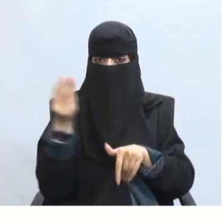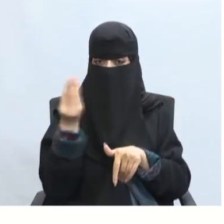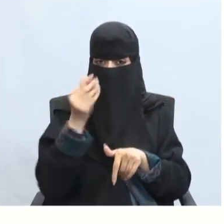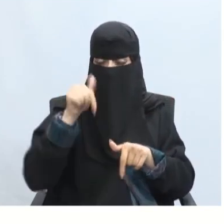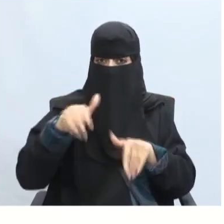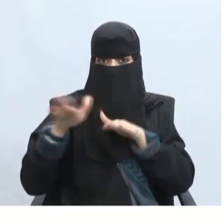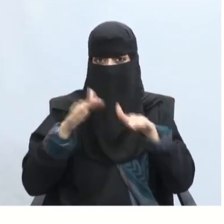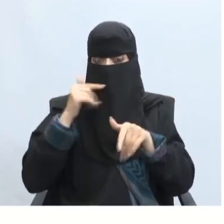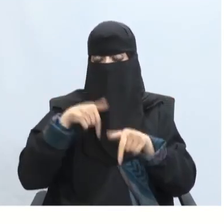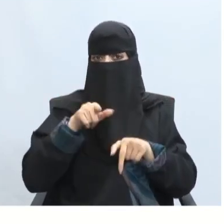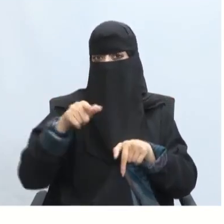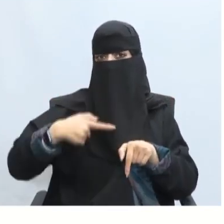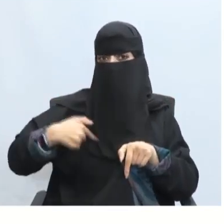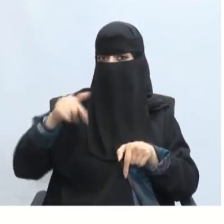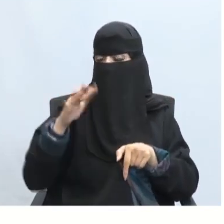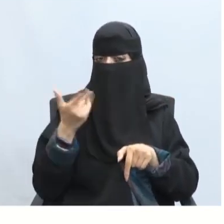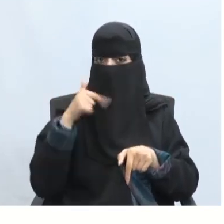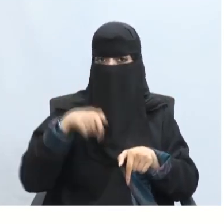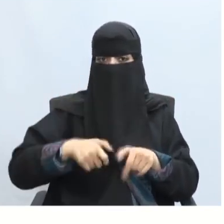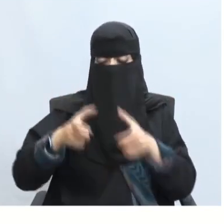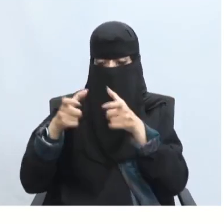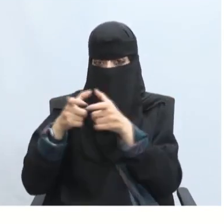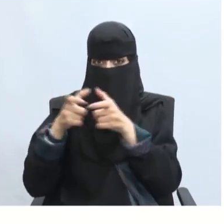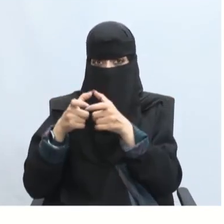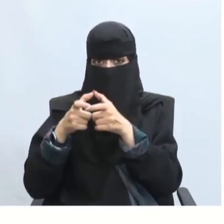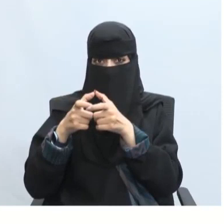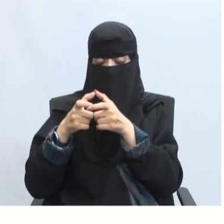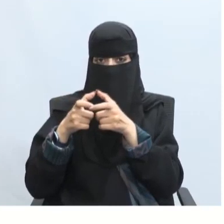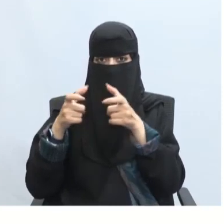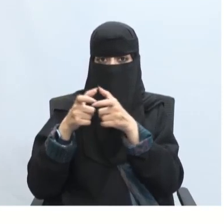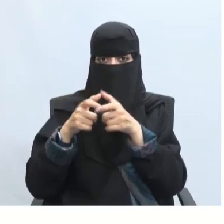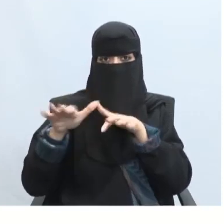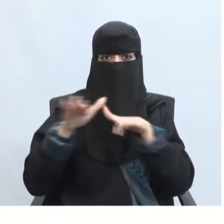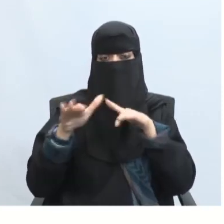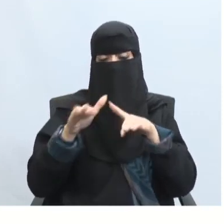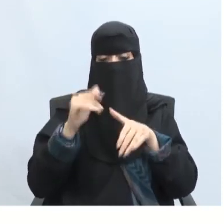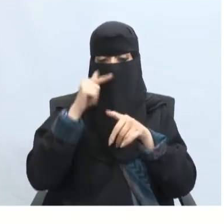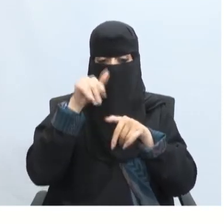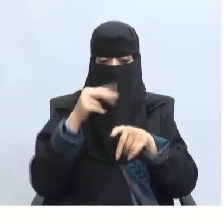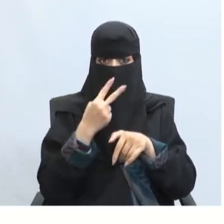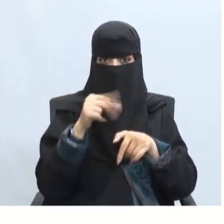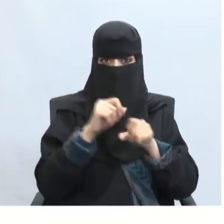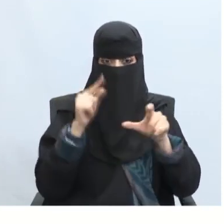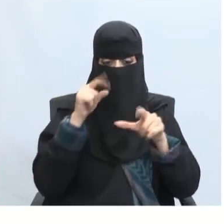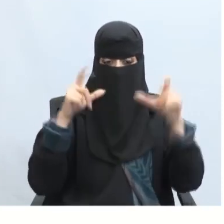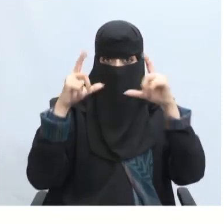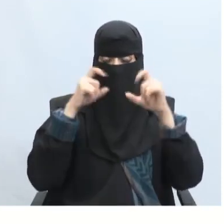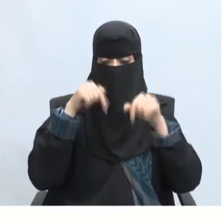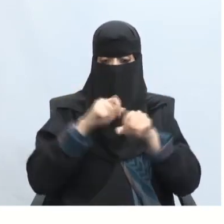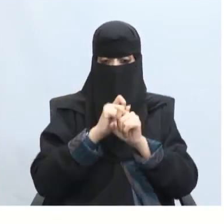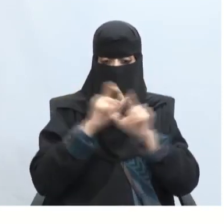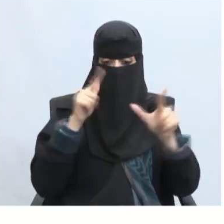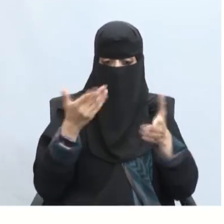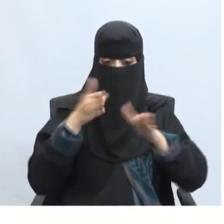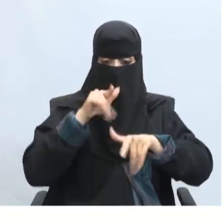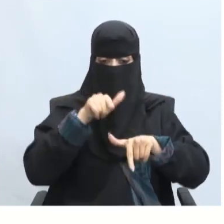الزلازل وسميت بالاحزمه او احزمه الزلازل هنا من خلال الشكل الواضح معنا يتضح